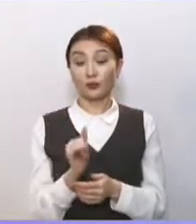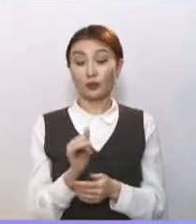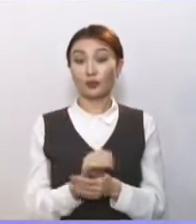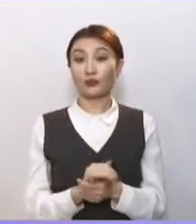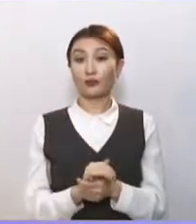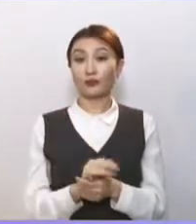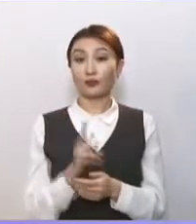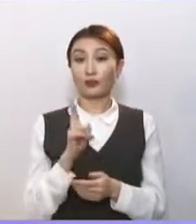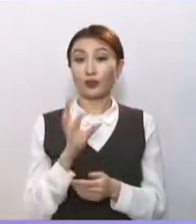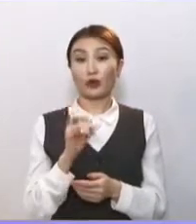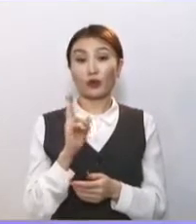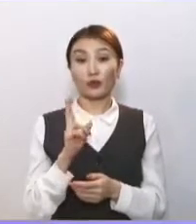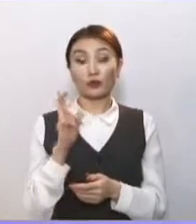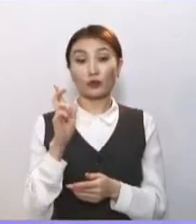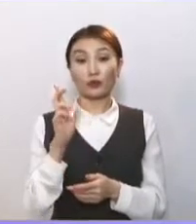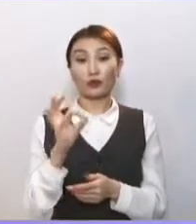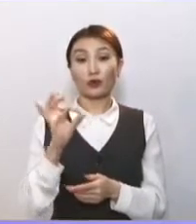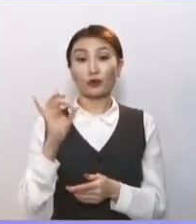Көк бөрү.